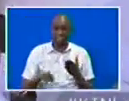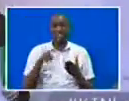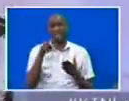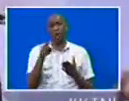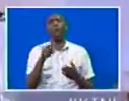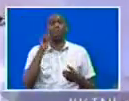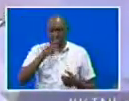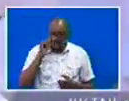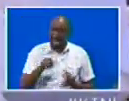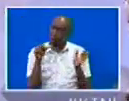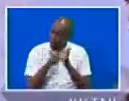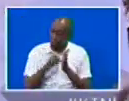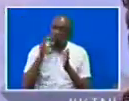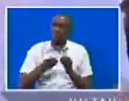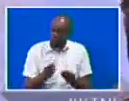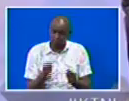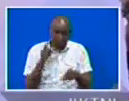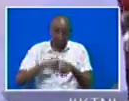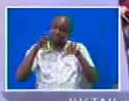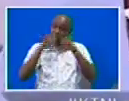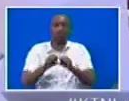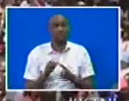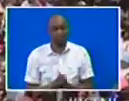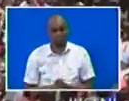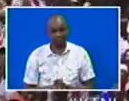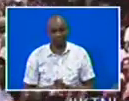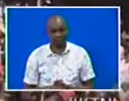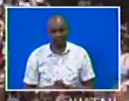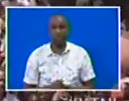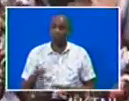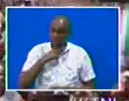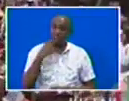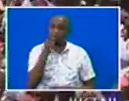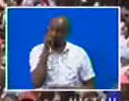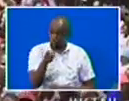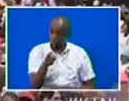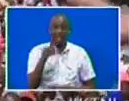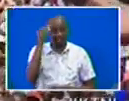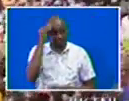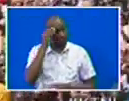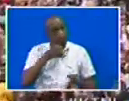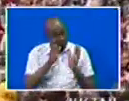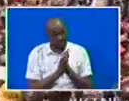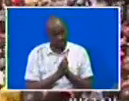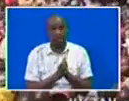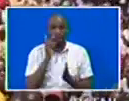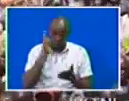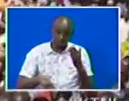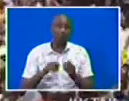ya miraa na kwamba watatibu watakapoingia mamlakani. Tumewaambia kielimu ile